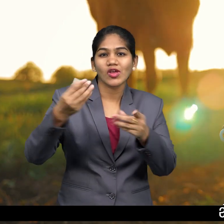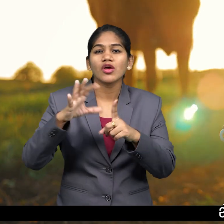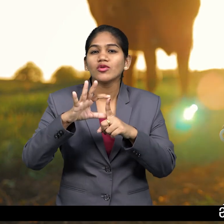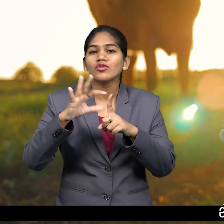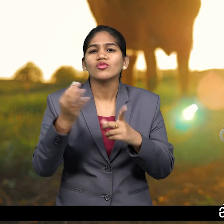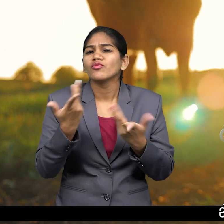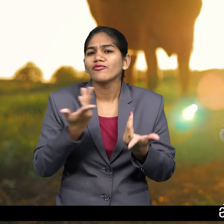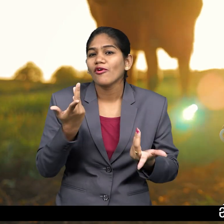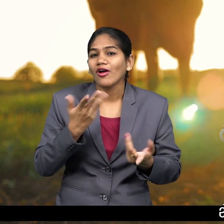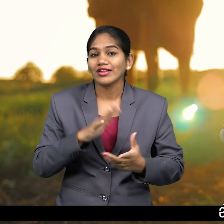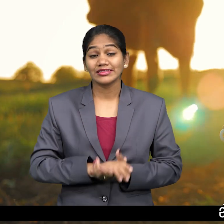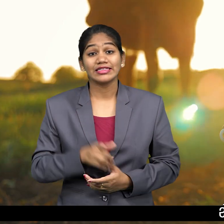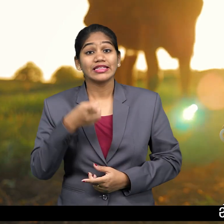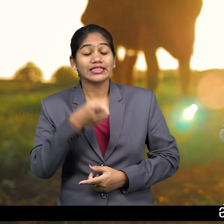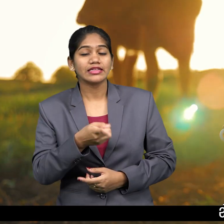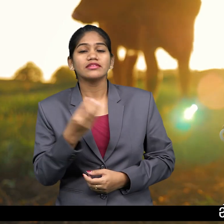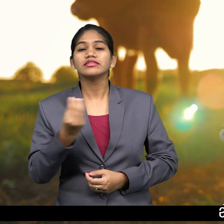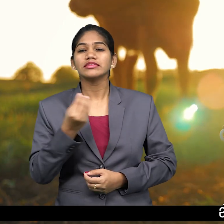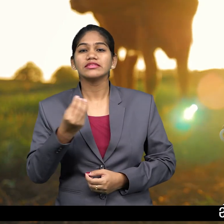शेती व्यतिरिक्त